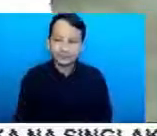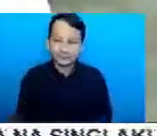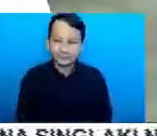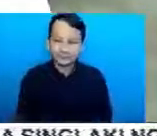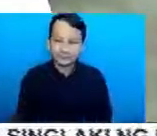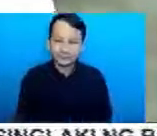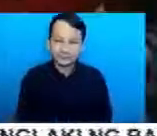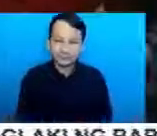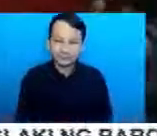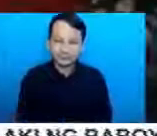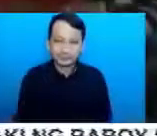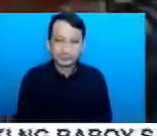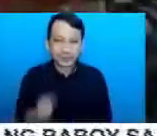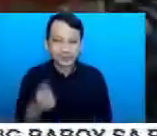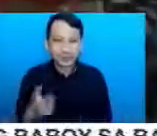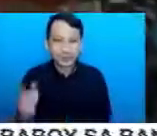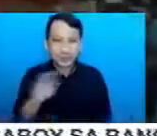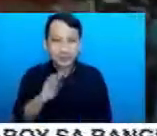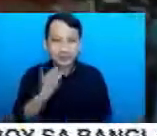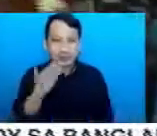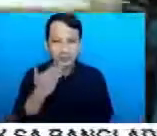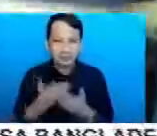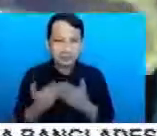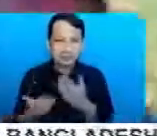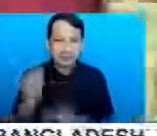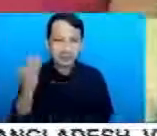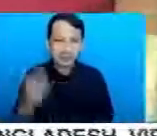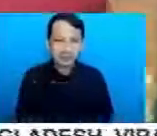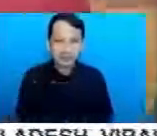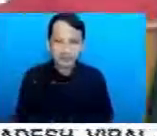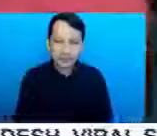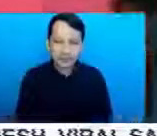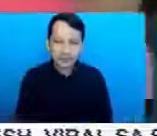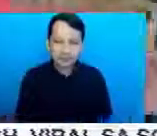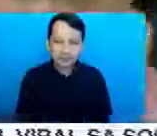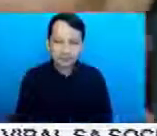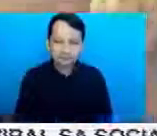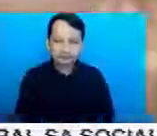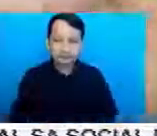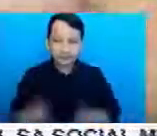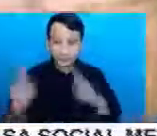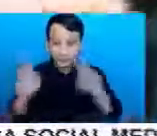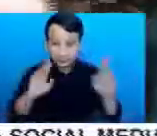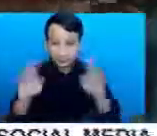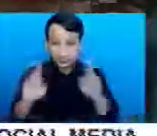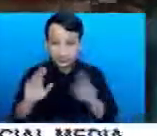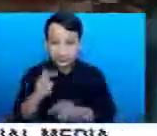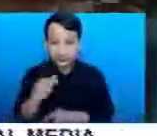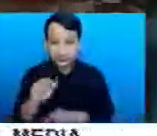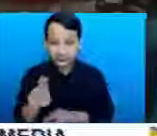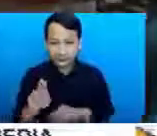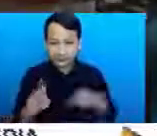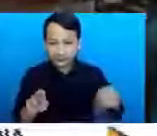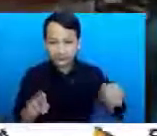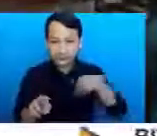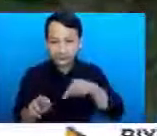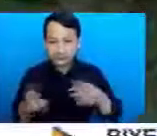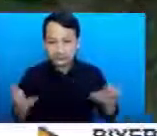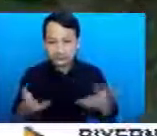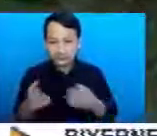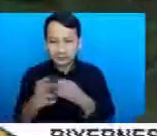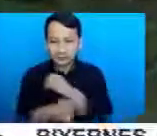aktibidad ng Bulkang Taal. Nasa 1,344 naman ng mga pamilya ang lumikas at naninirahan sa mga evacuation